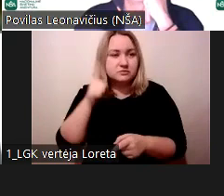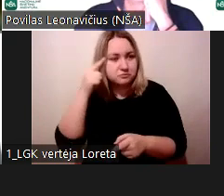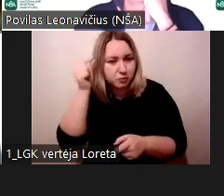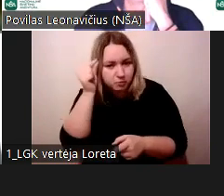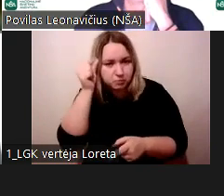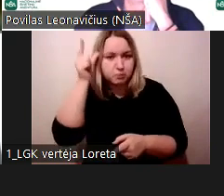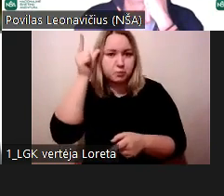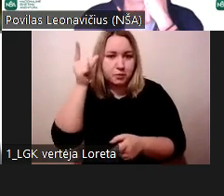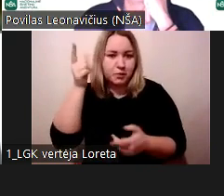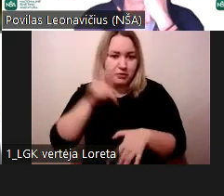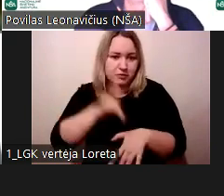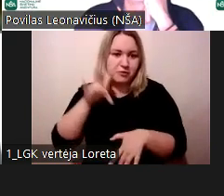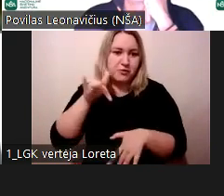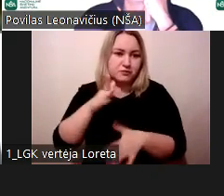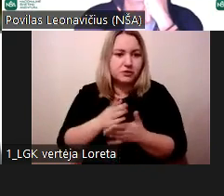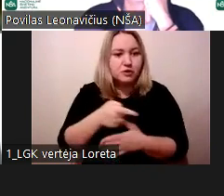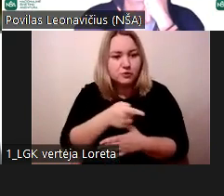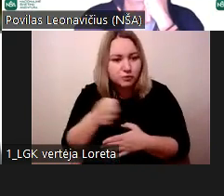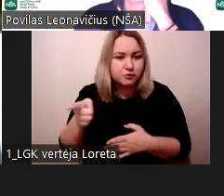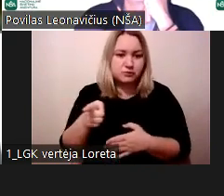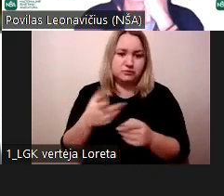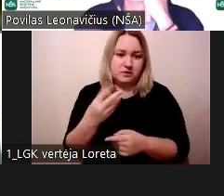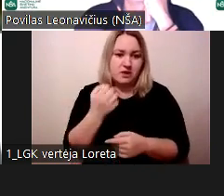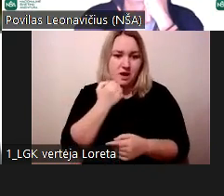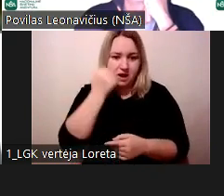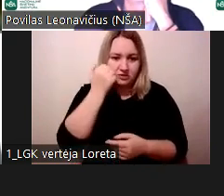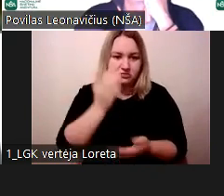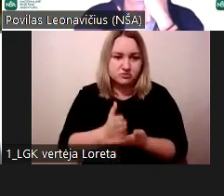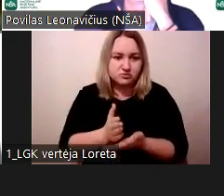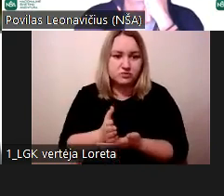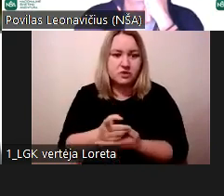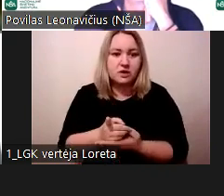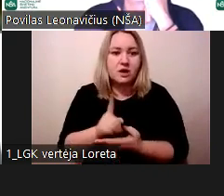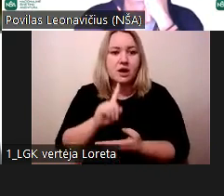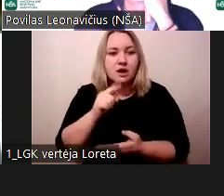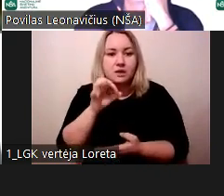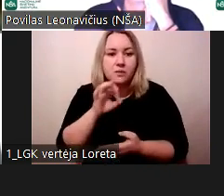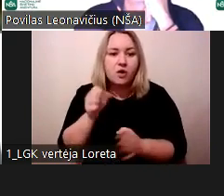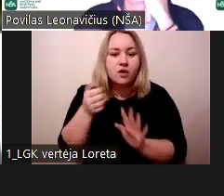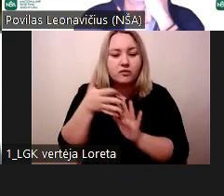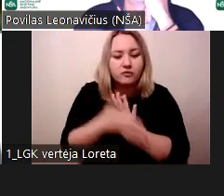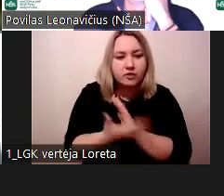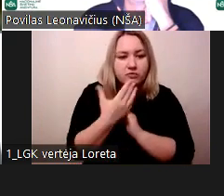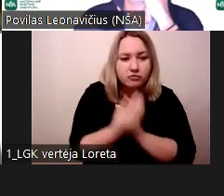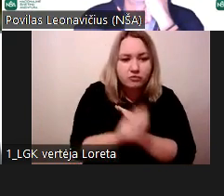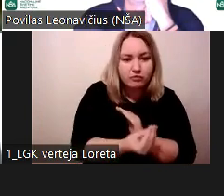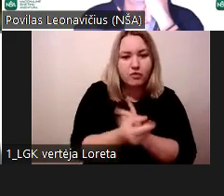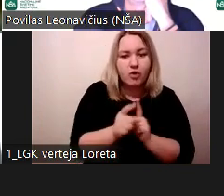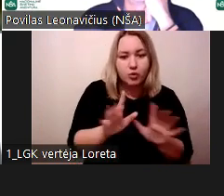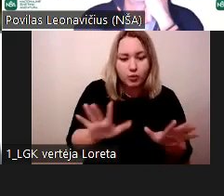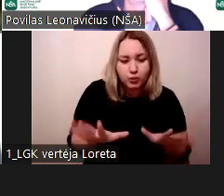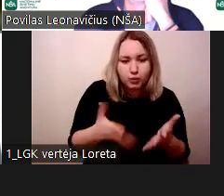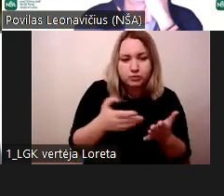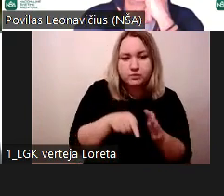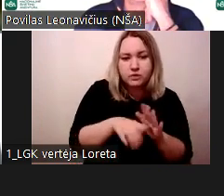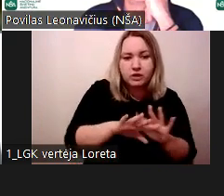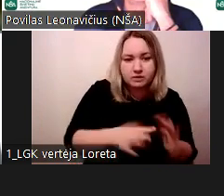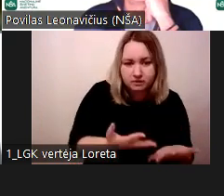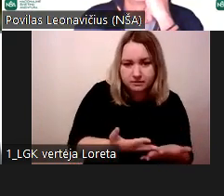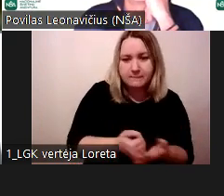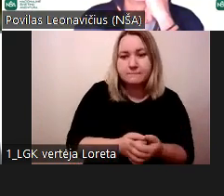protingas jūsų dėka, taip pat apie kalbos reikšmę ugdymui. Ir kiek